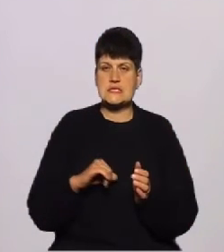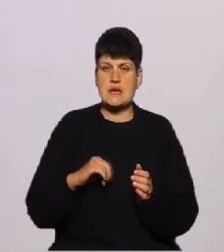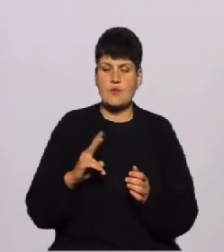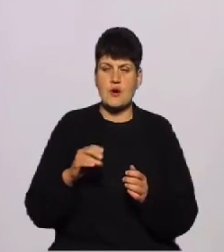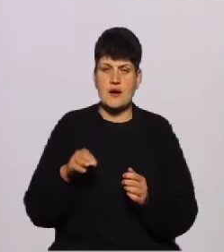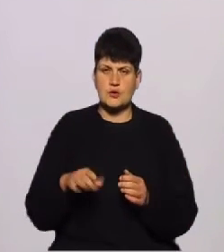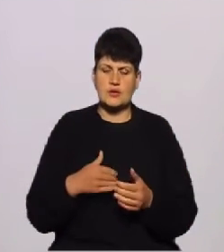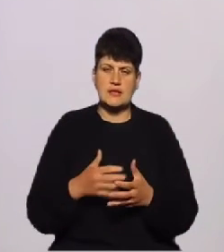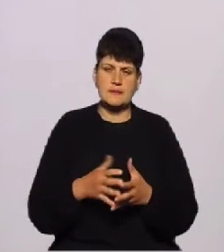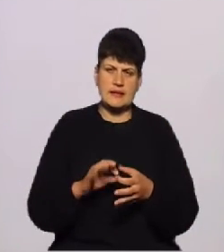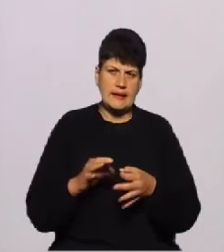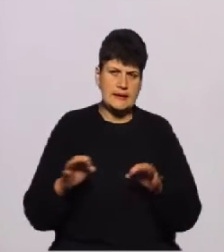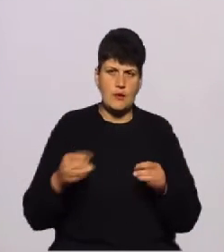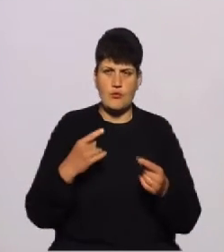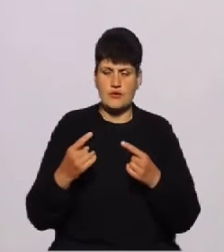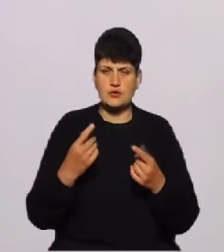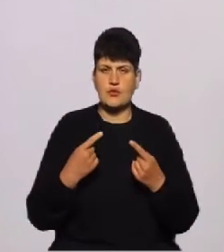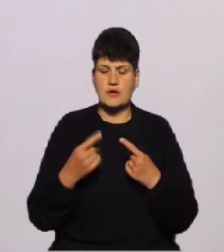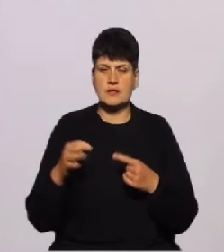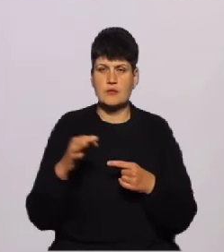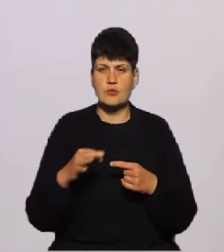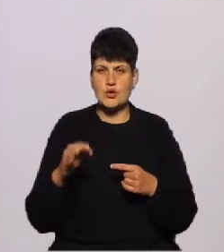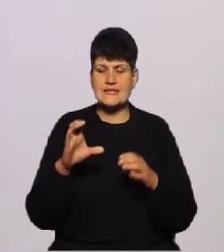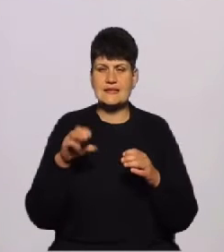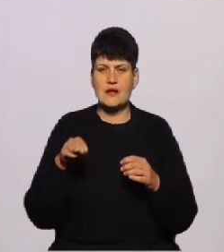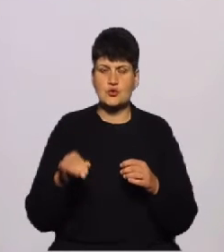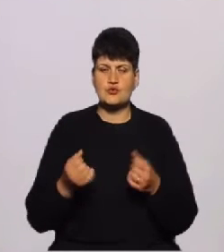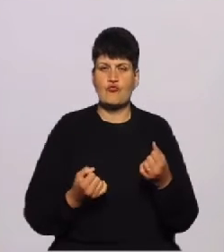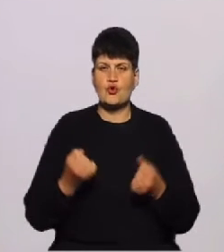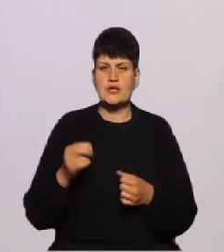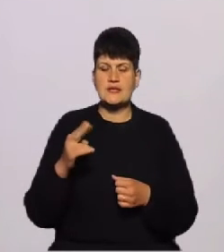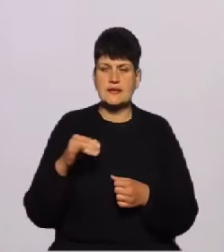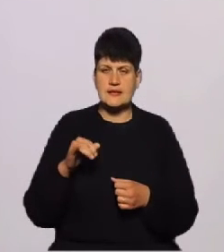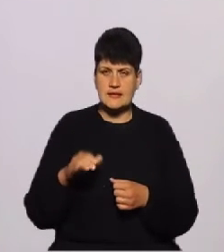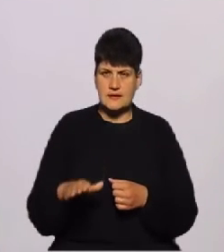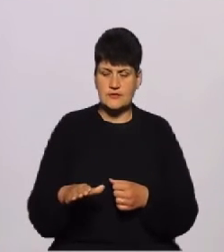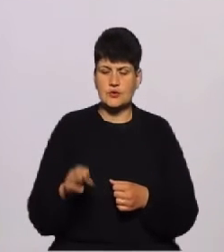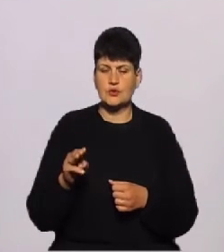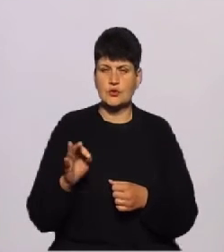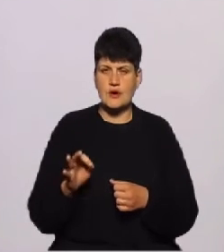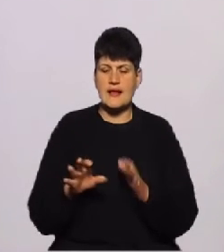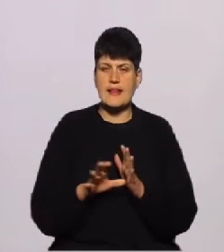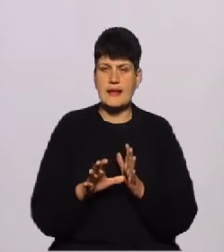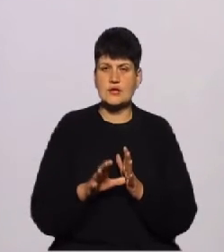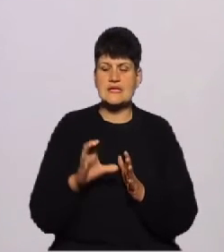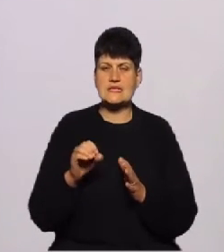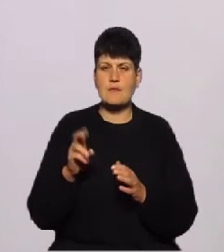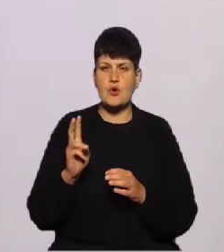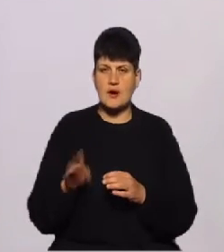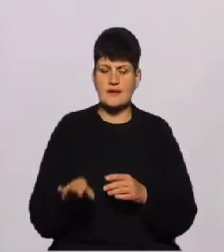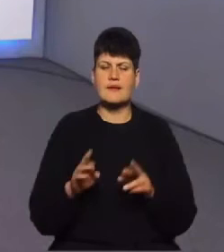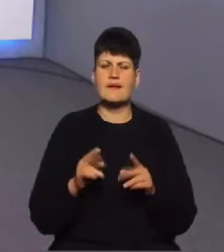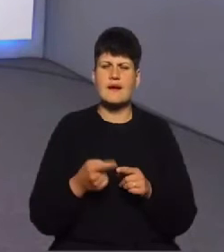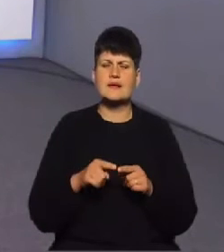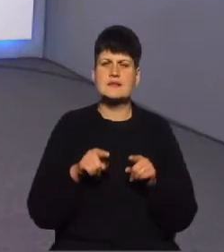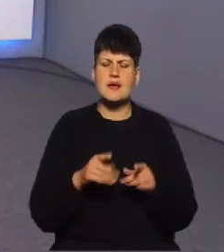вами поговорити. Якщо вже говорити про визначення статусу водіїв електротранспорту, то електросамокатів в першу чергу, то як це має